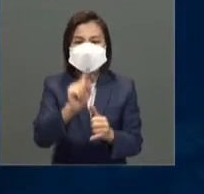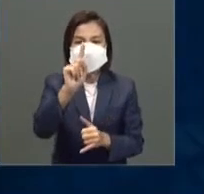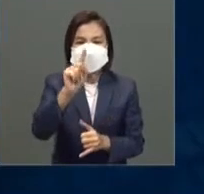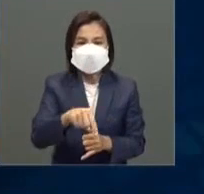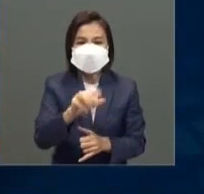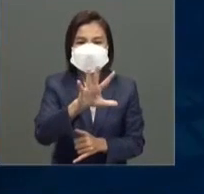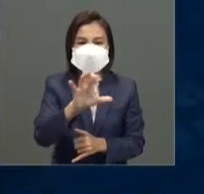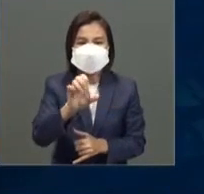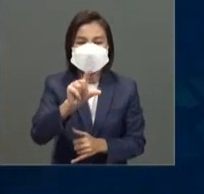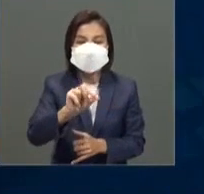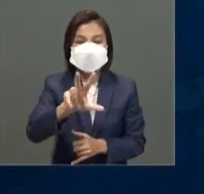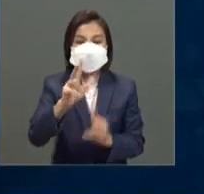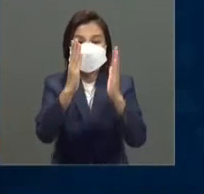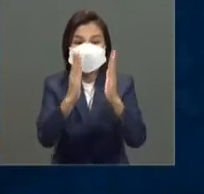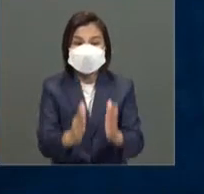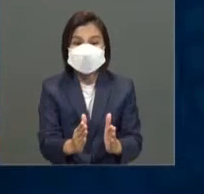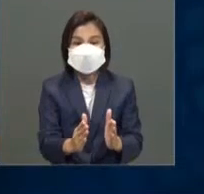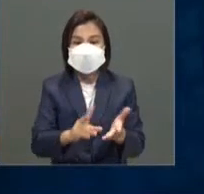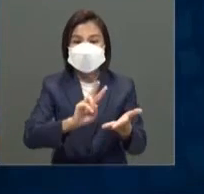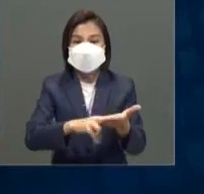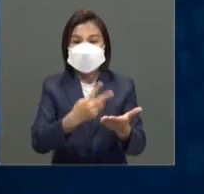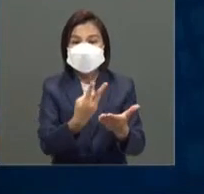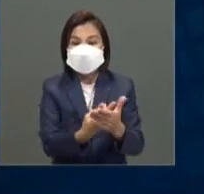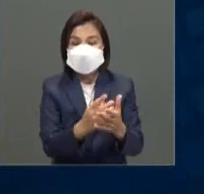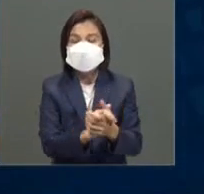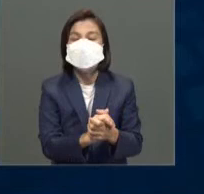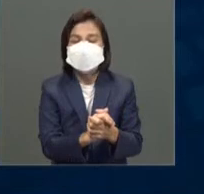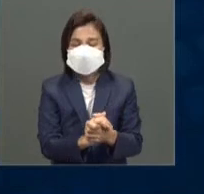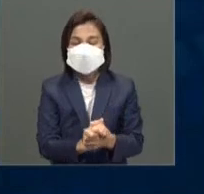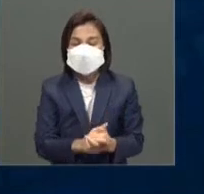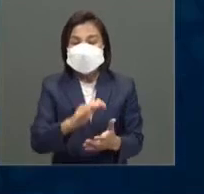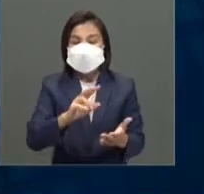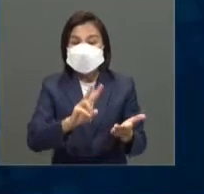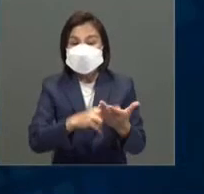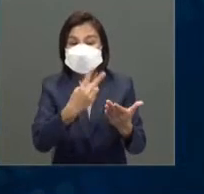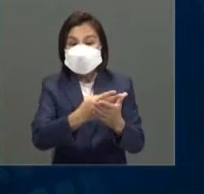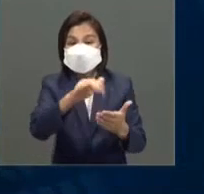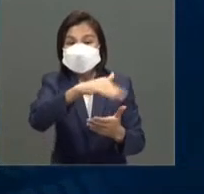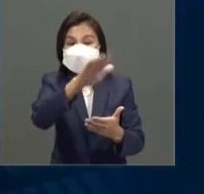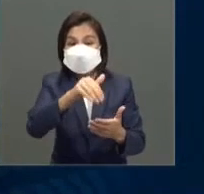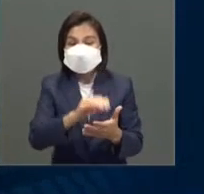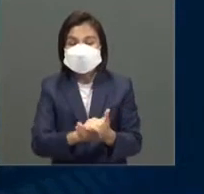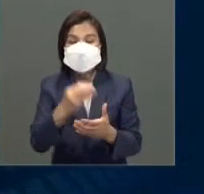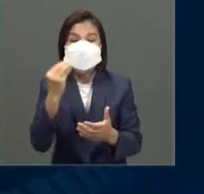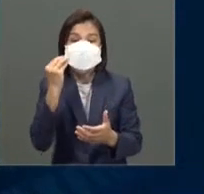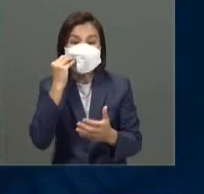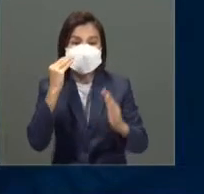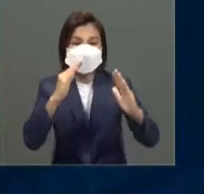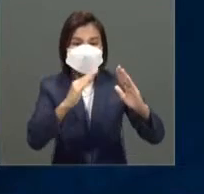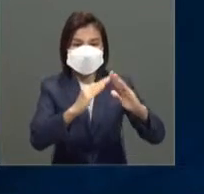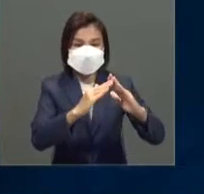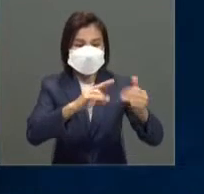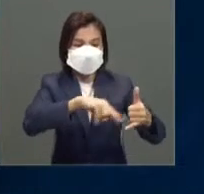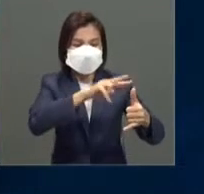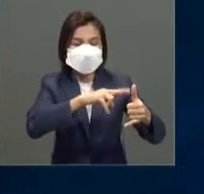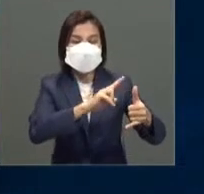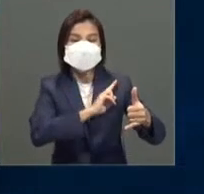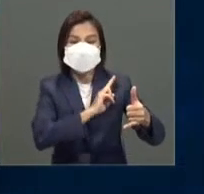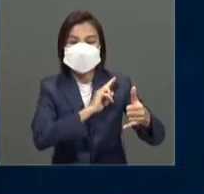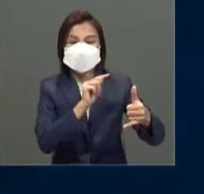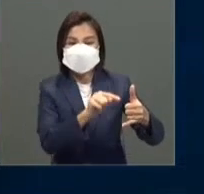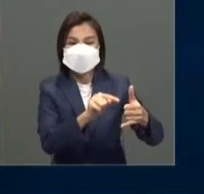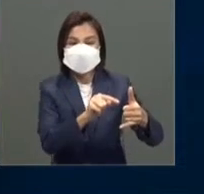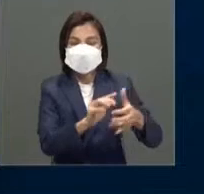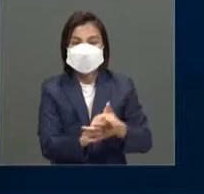ซึ่งอันนี้โดยส่วนใหญ่เราก็จะเอาเข้าโฮมไอโซเลชันหรือการแยกกักที่บ้านนะครับไปดูค